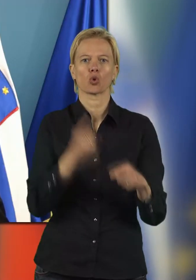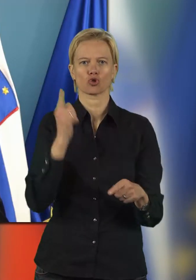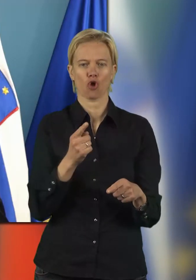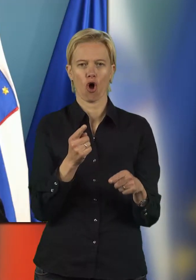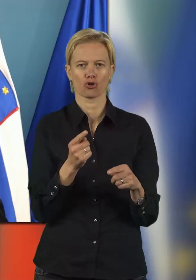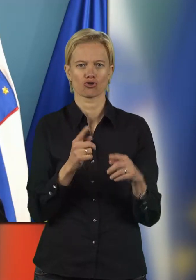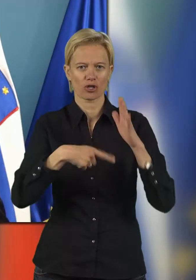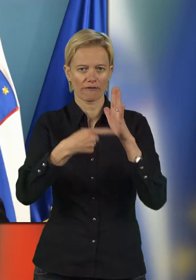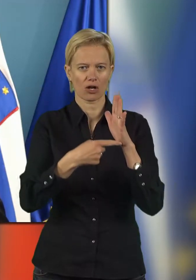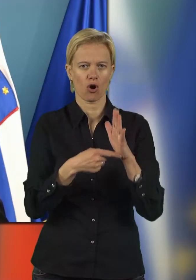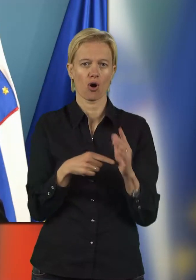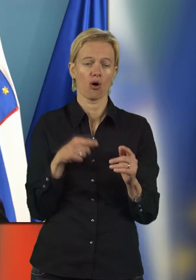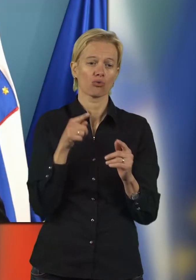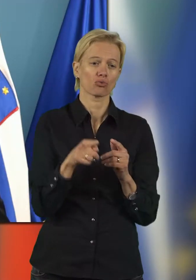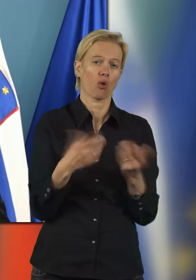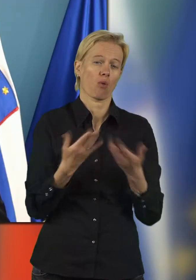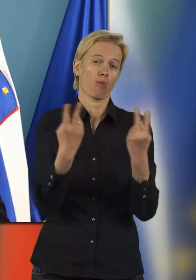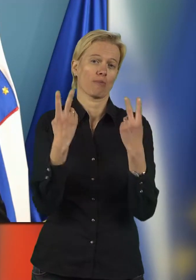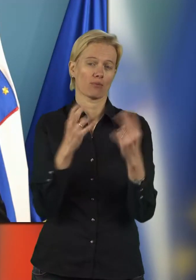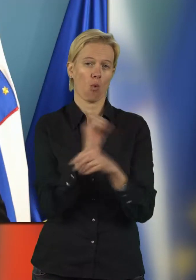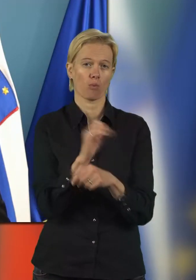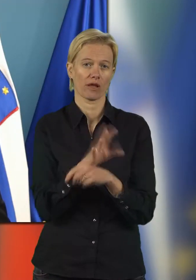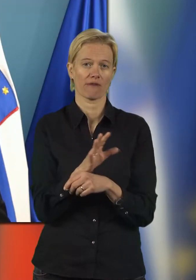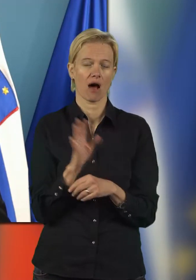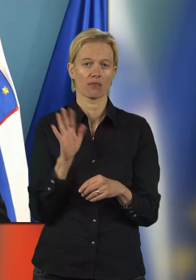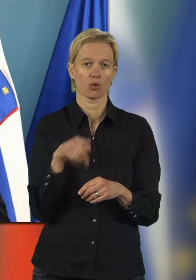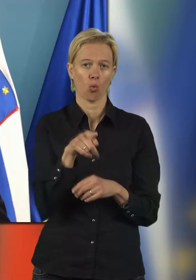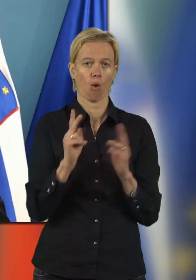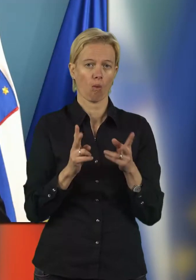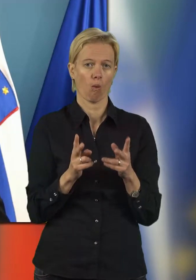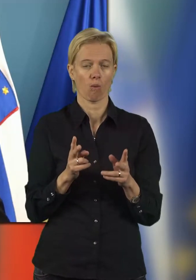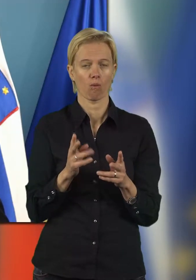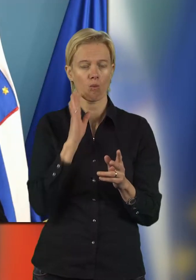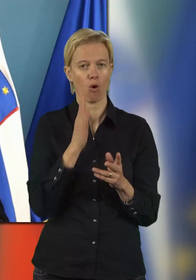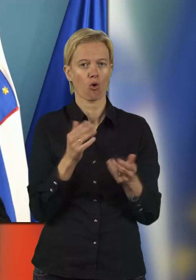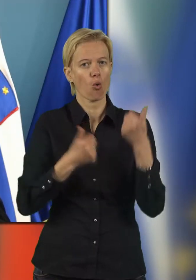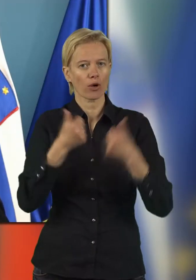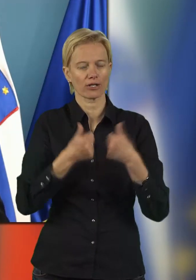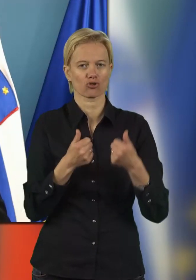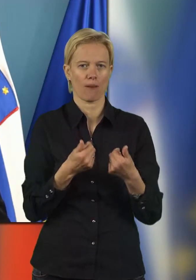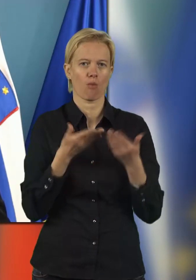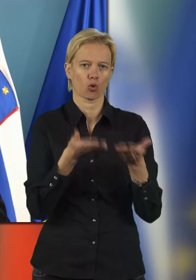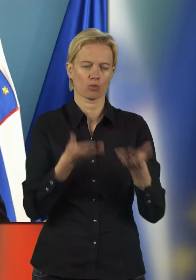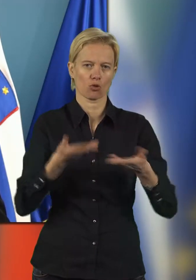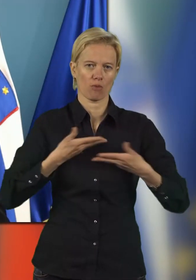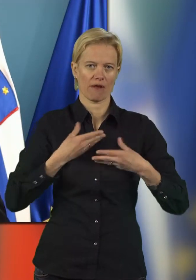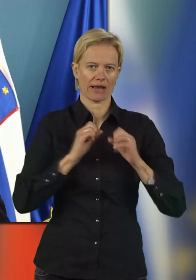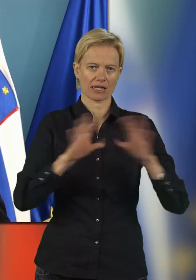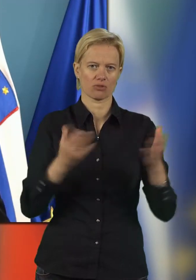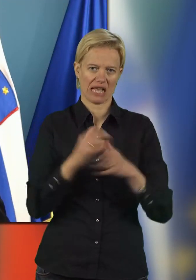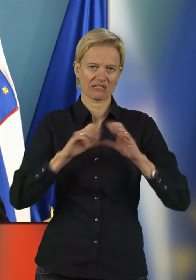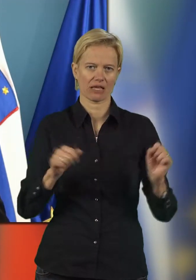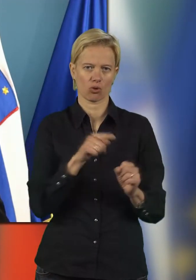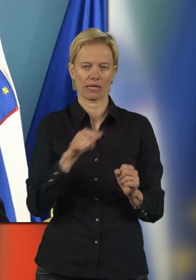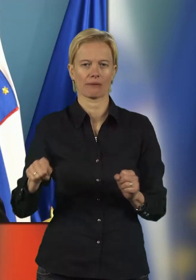to točno številko, kajti to res potem lahko pomembno vpliva na to, kako konkurenčne ponudbe bomo dobivali na